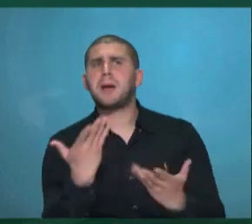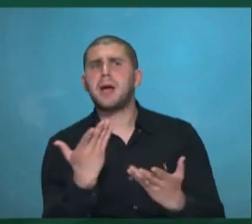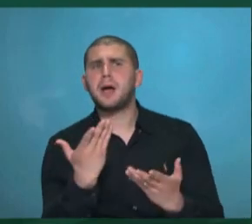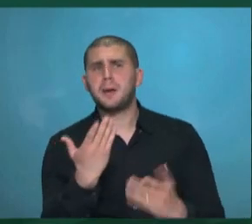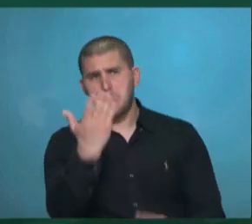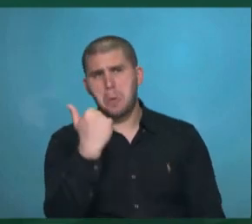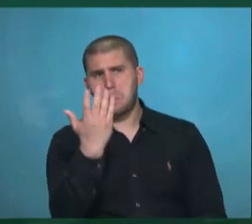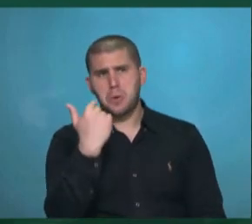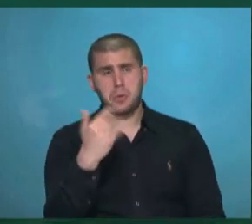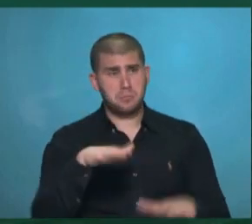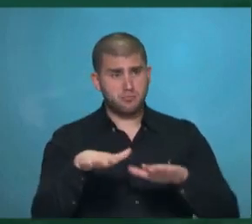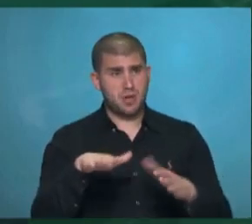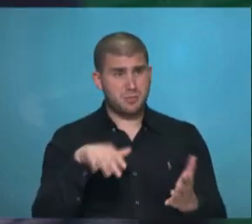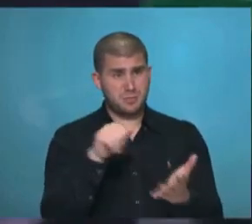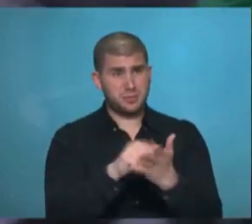בוא.